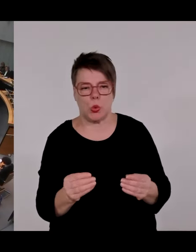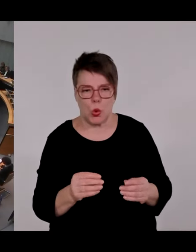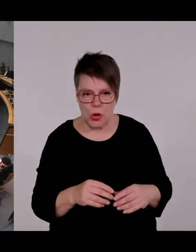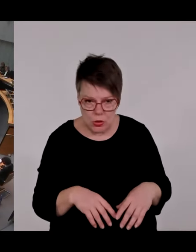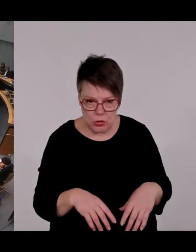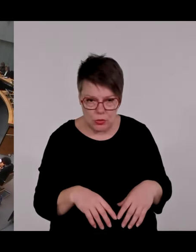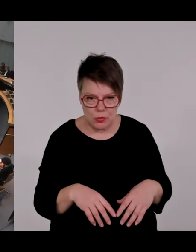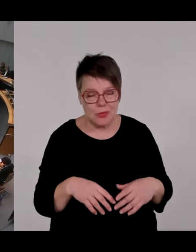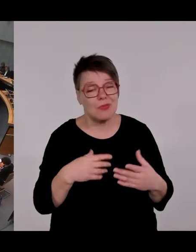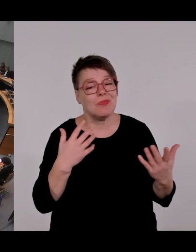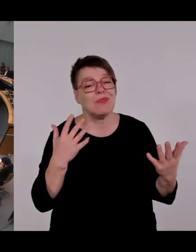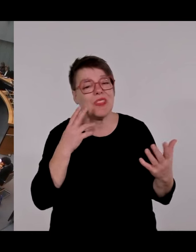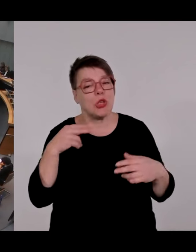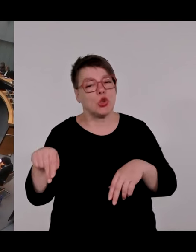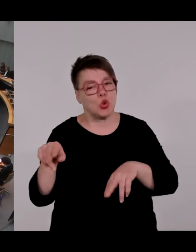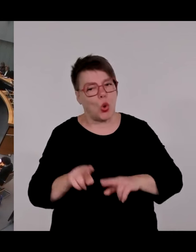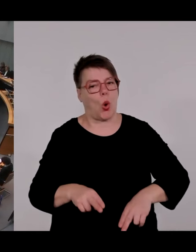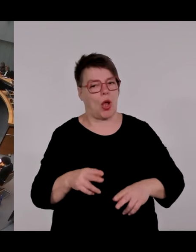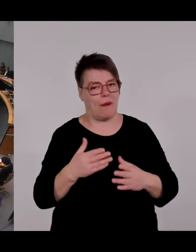Wort.